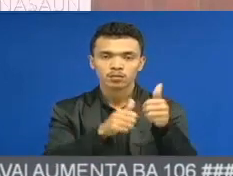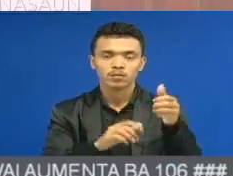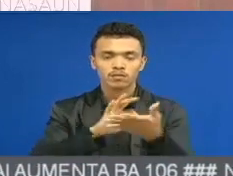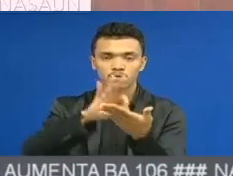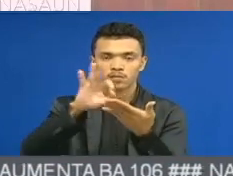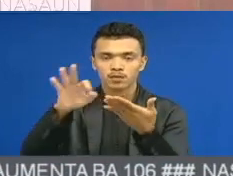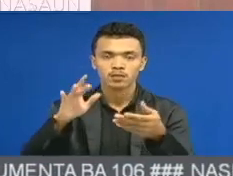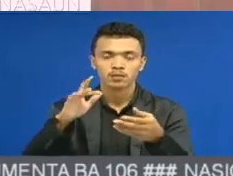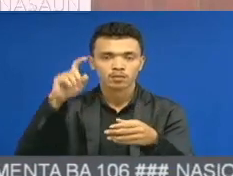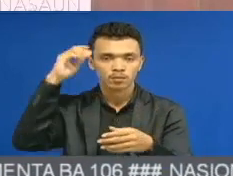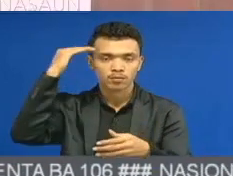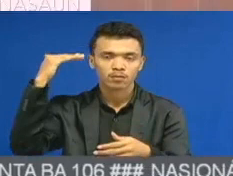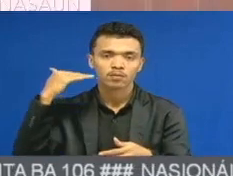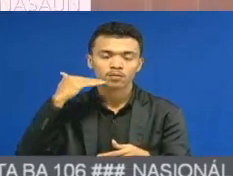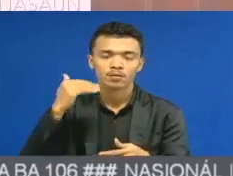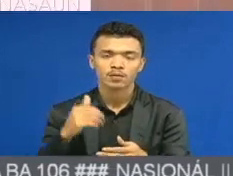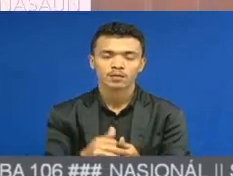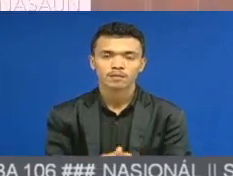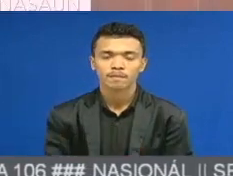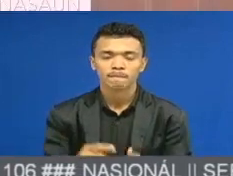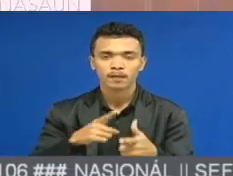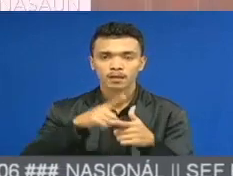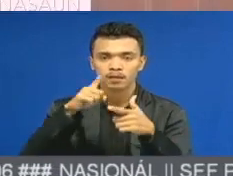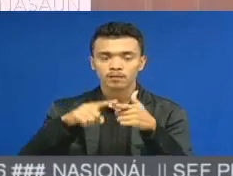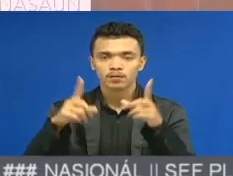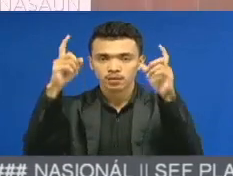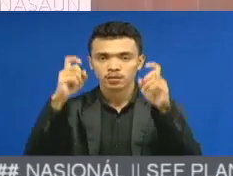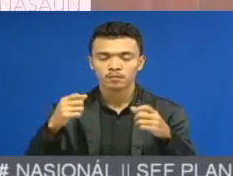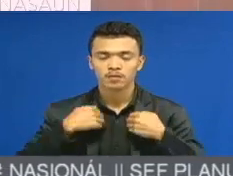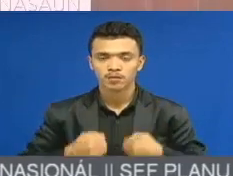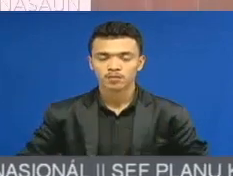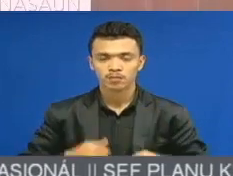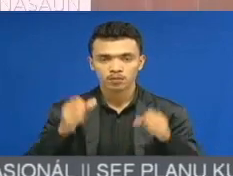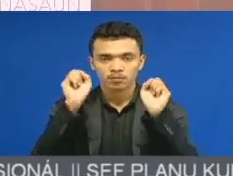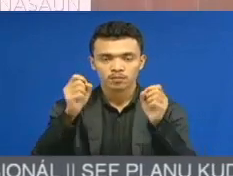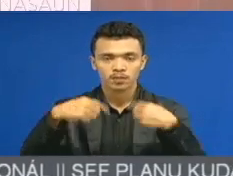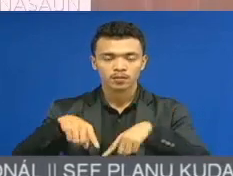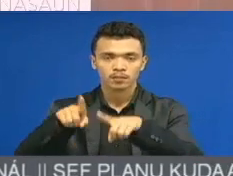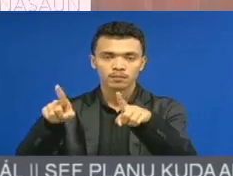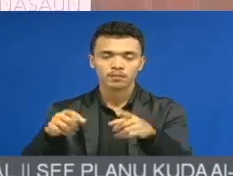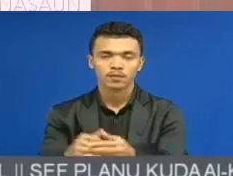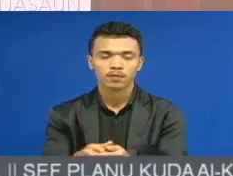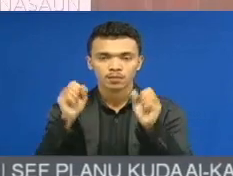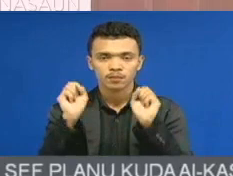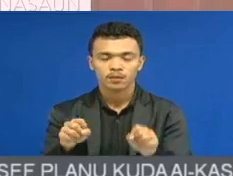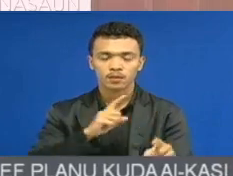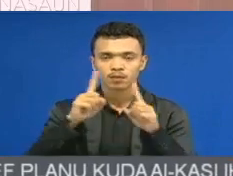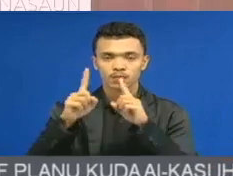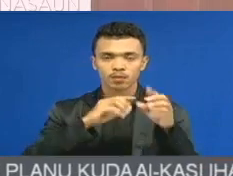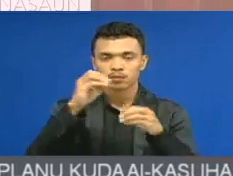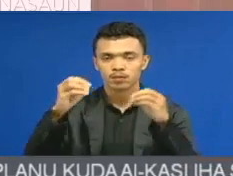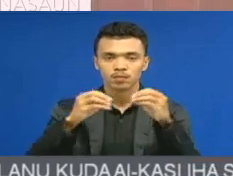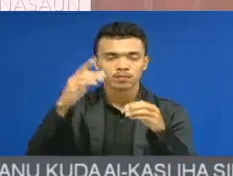ini asira tengki jame CBT pasa i depois di jame Saudi pasa maka sira beleba. No minimum sira iha na kondisaun tuan para bele kuliah konaba